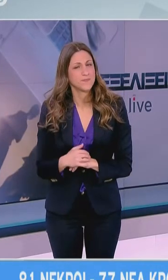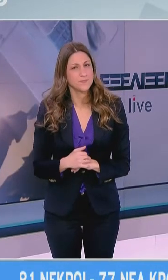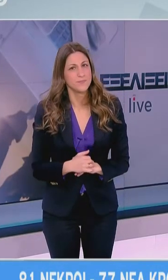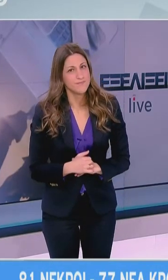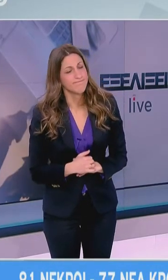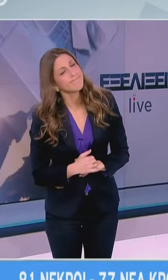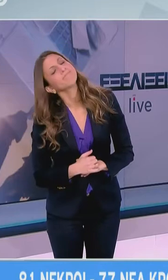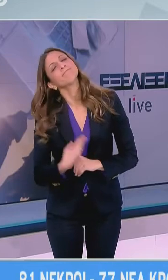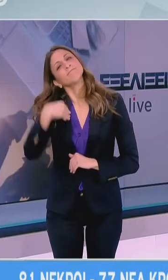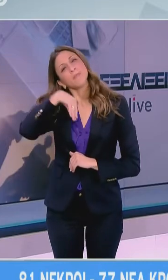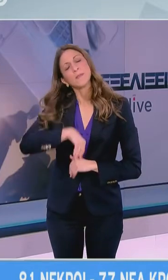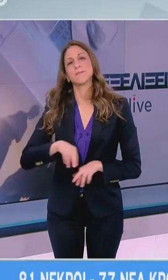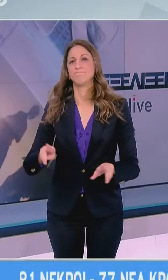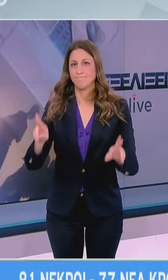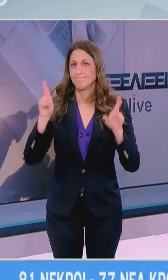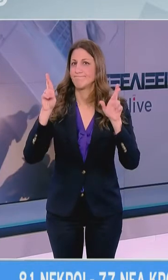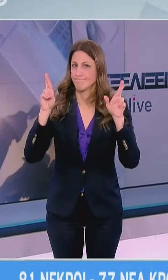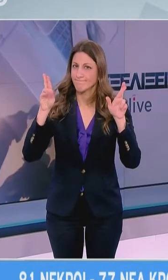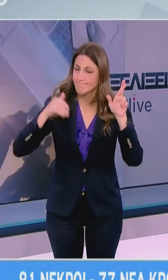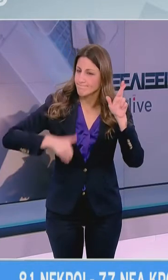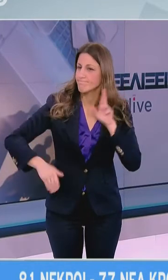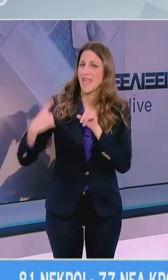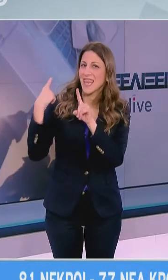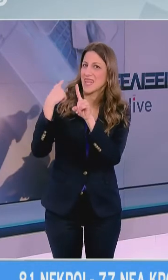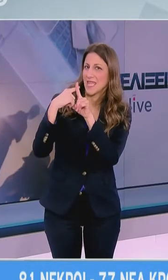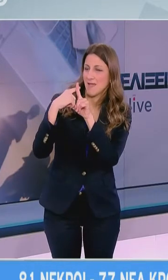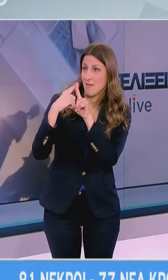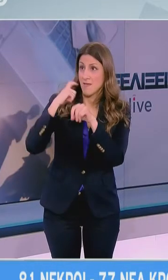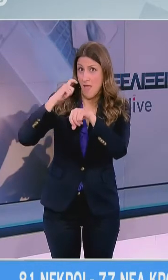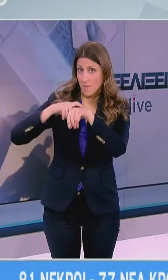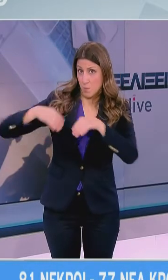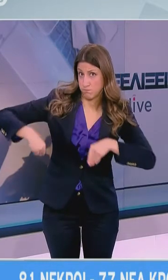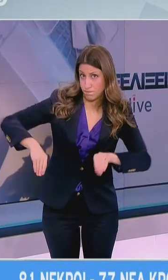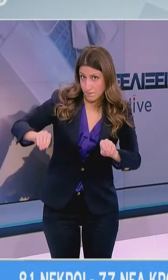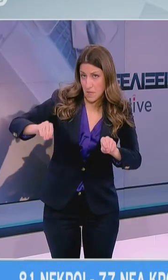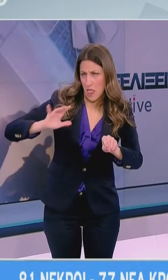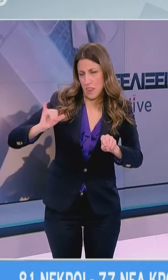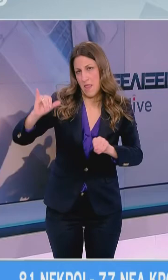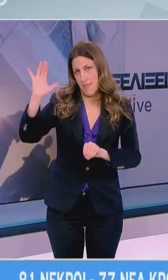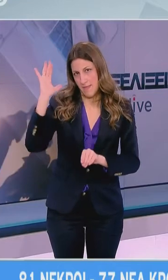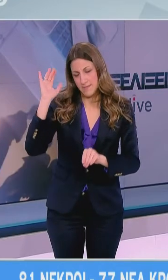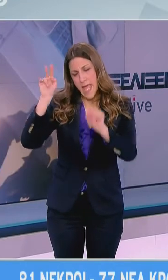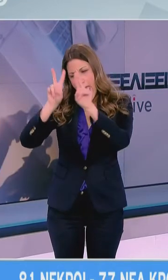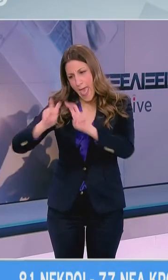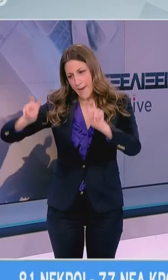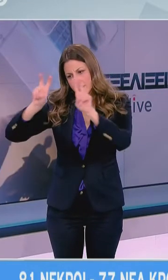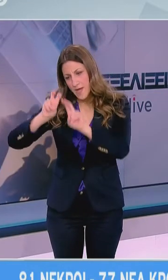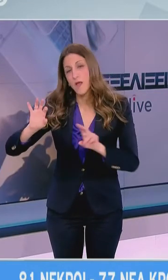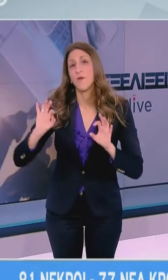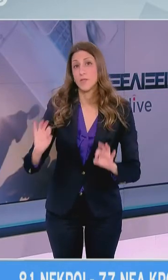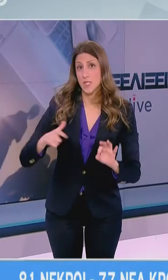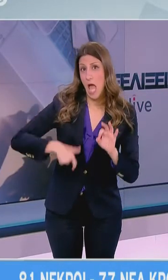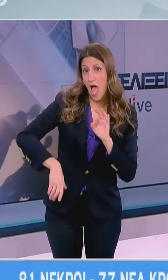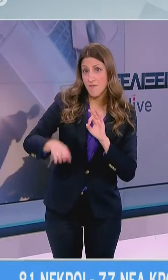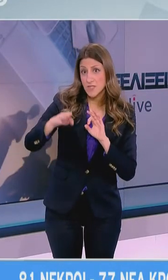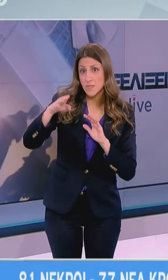να μην χάσουμε την αισιοδοξία μας. Σίγουρα θα αργήσει να γίνει εμπορικά διαθέσιμο ή ευρέως διαθέσιμο, γι' αυτό και οι περισσότερες χώρες προγραμματίζουν αυτή τη στιγμή χωρίς